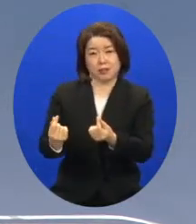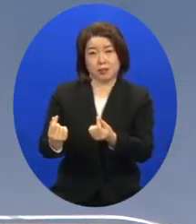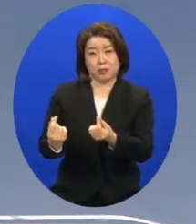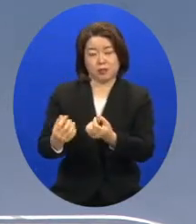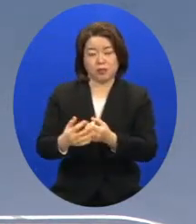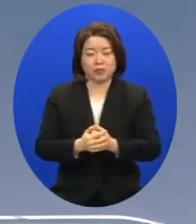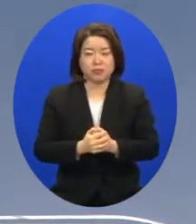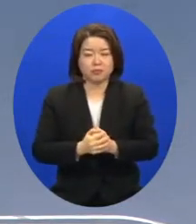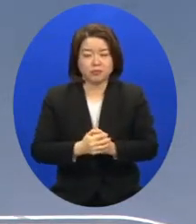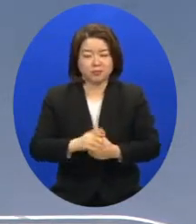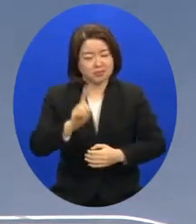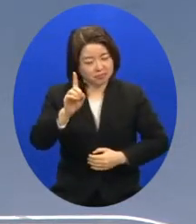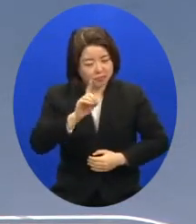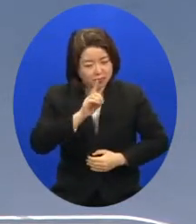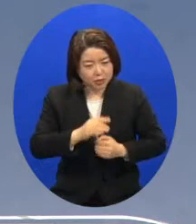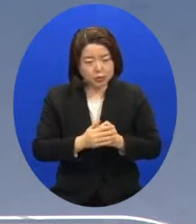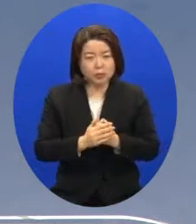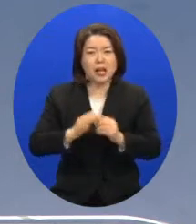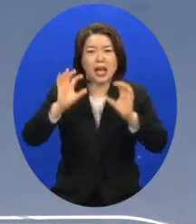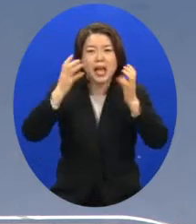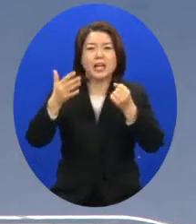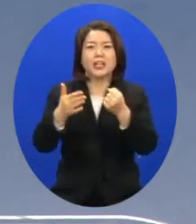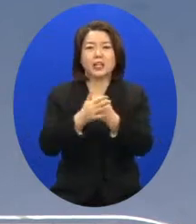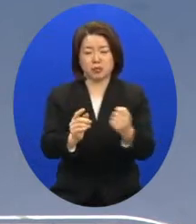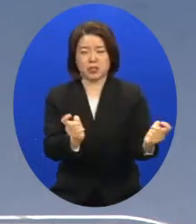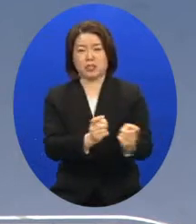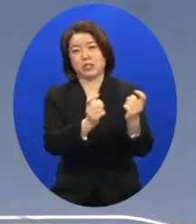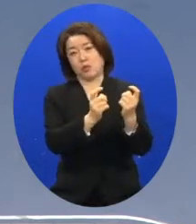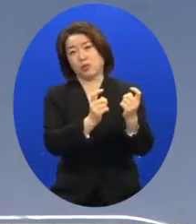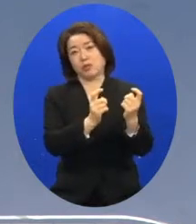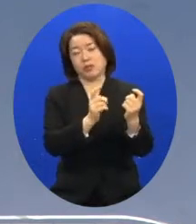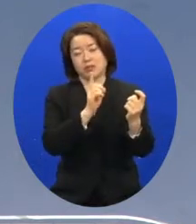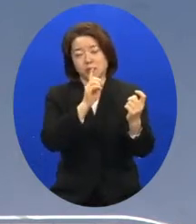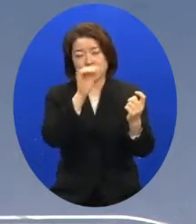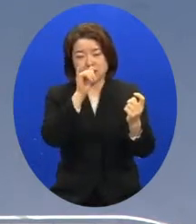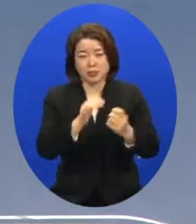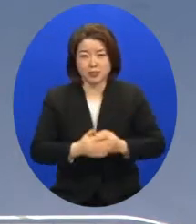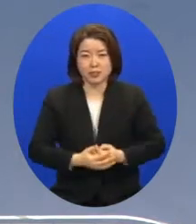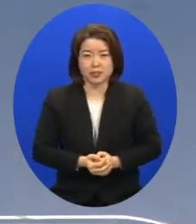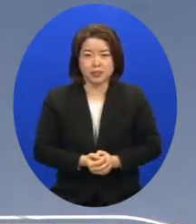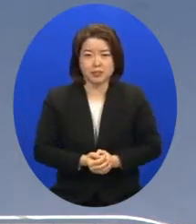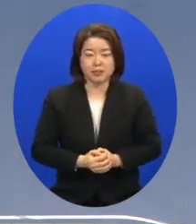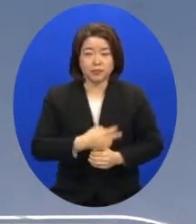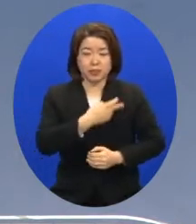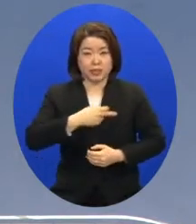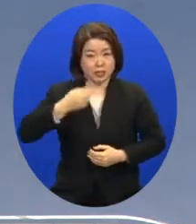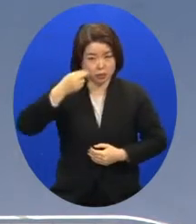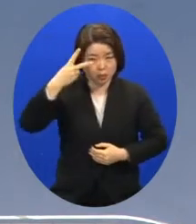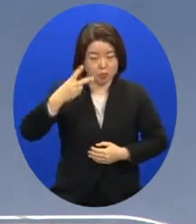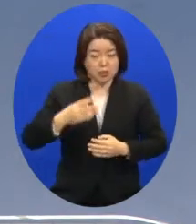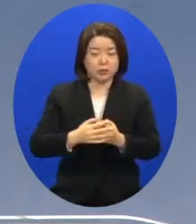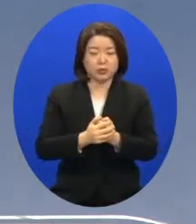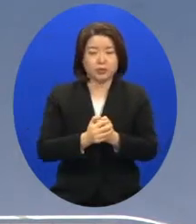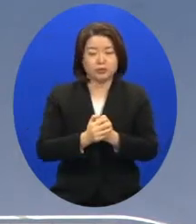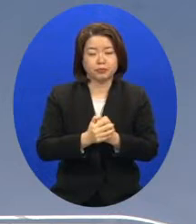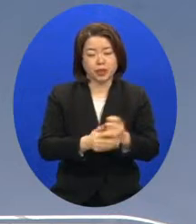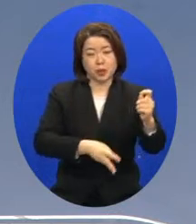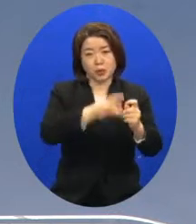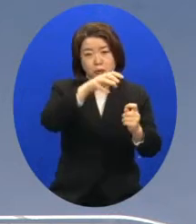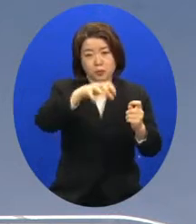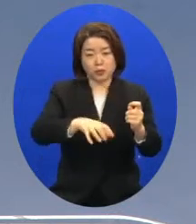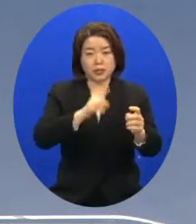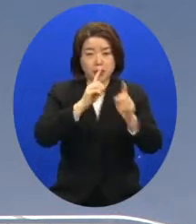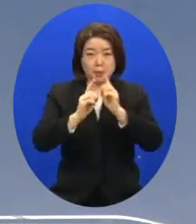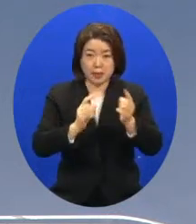한마디로 애들이 니까 싸운다는 거죠 아 사도 바울은 고린도 교회에서 말씀을 전할 때 에